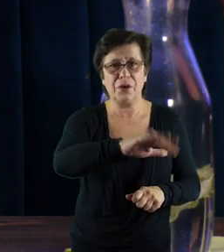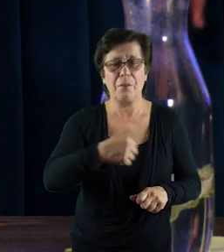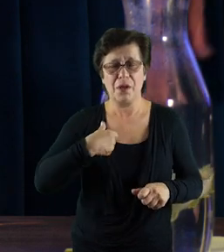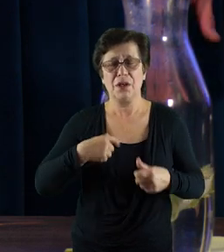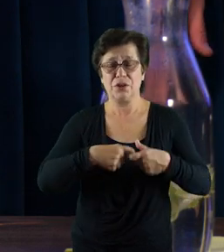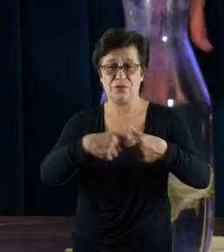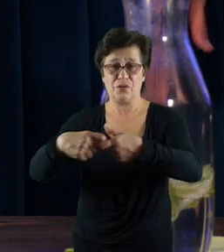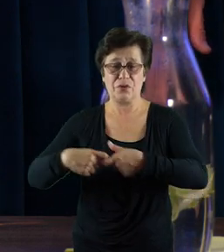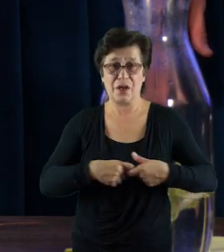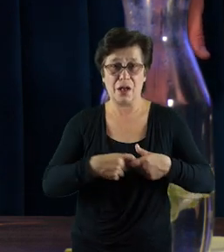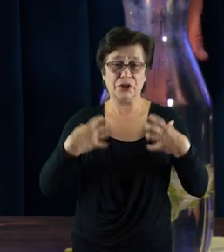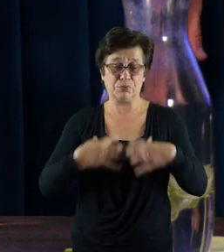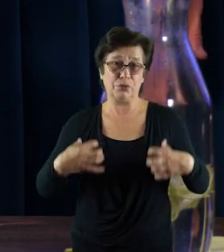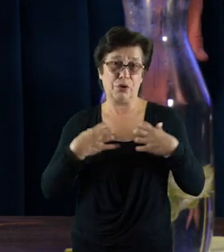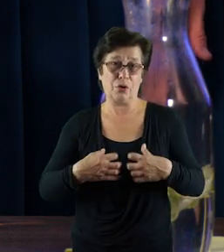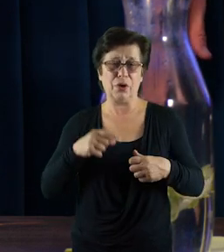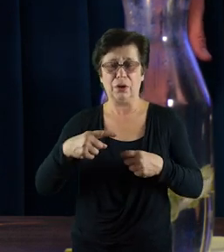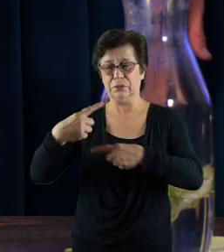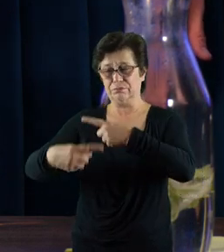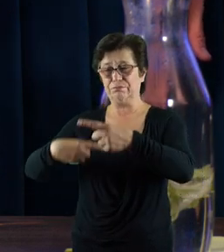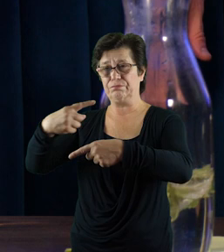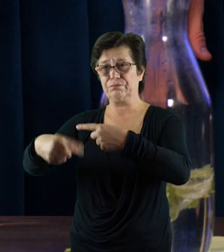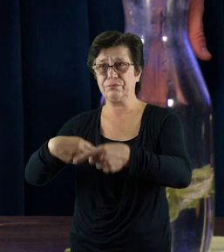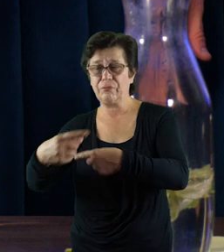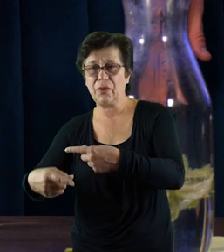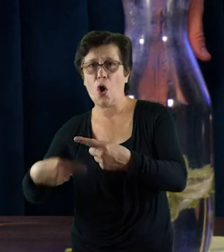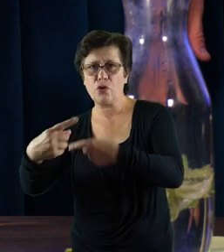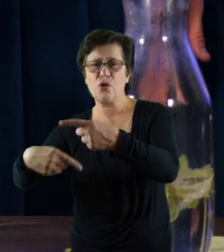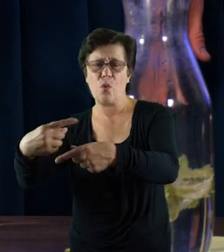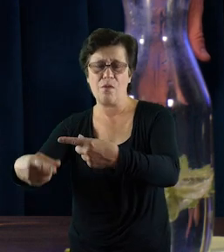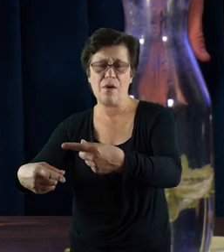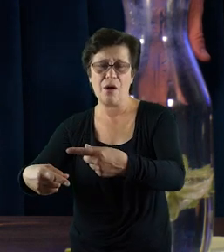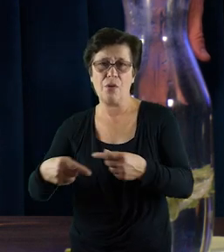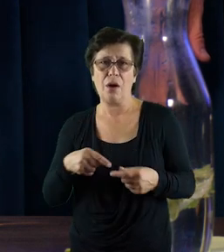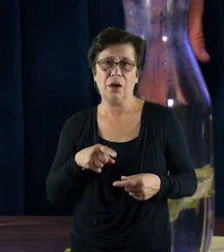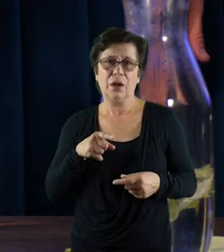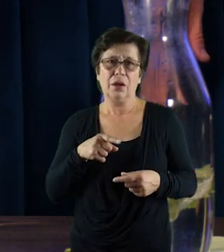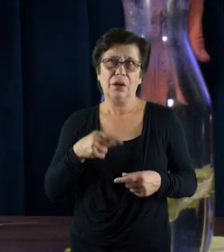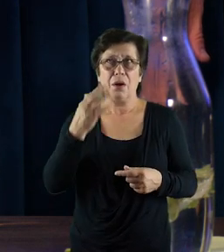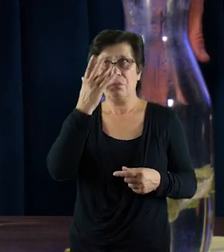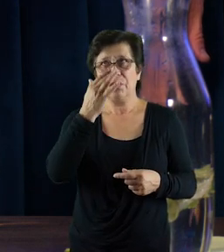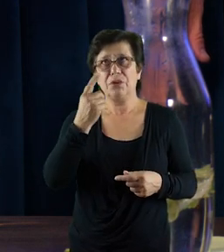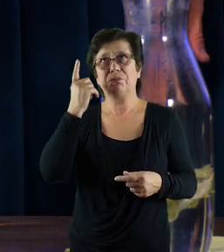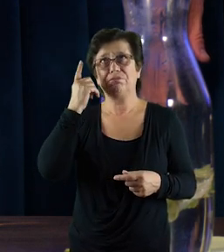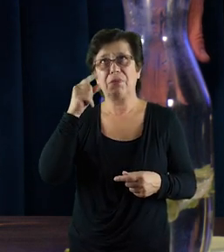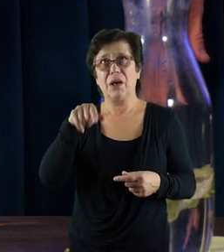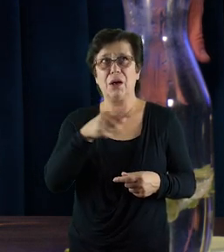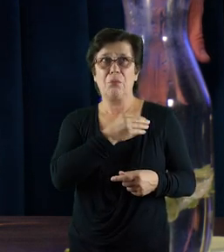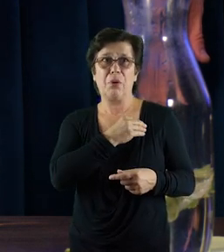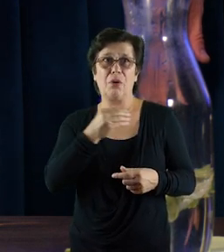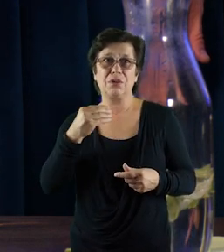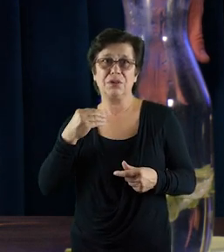samo Przyboś to w pewnym sensie kontynuował. W momencie, w którym się zorientował, że to chłopskie pochodzenie jakby